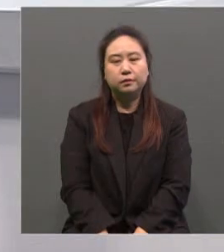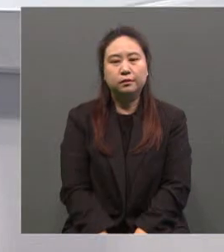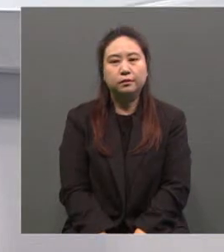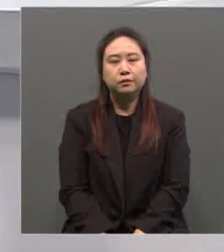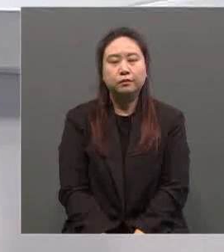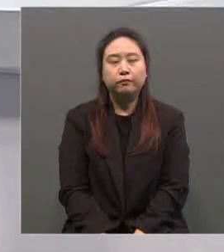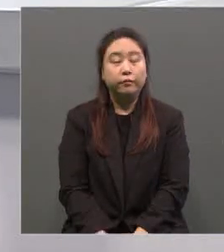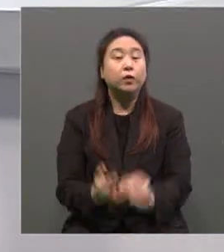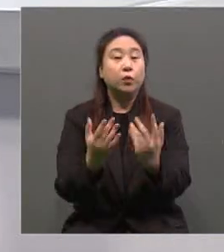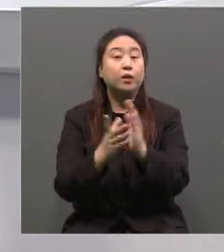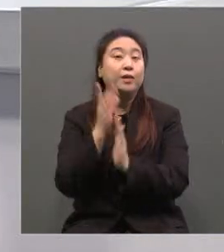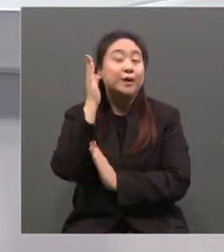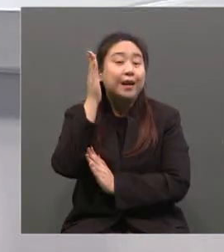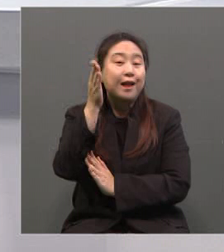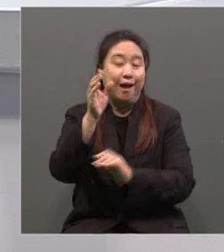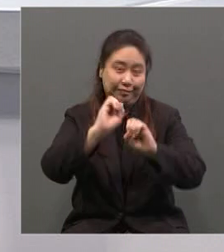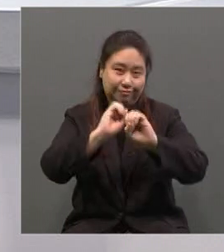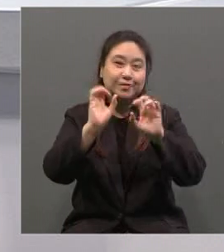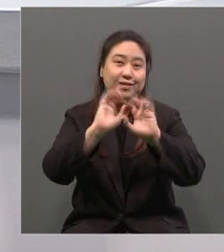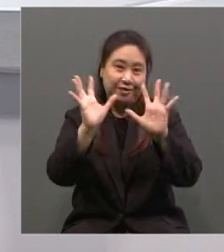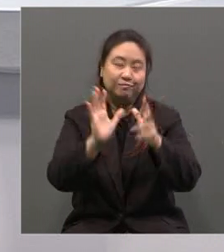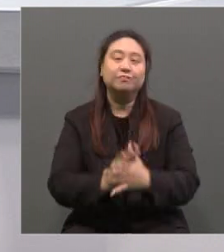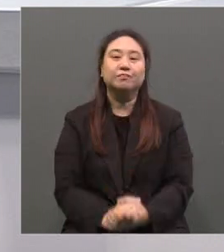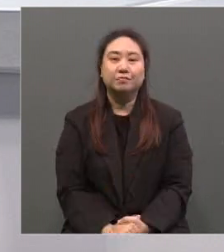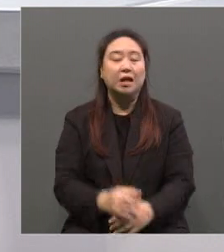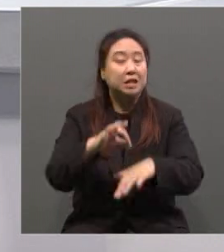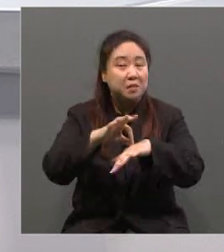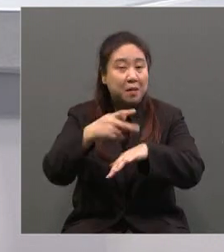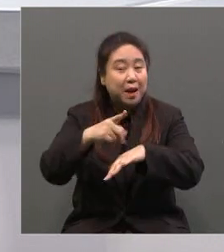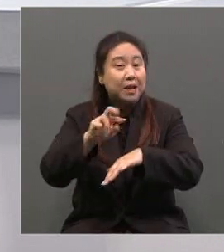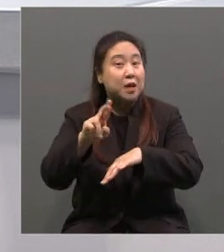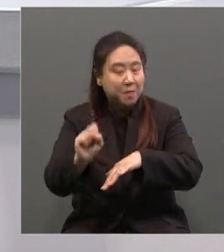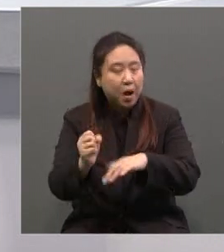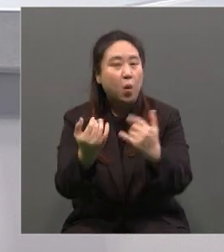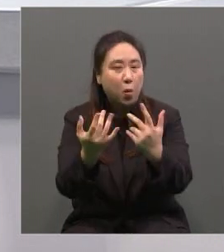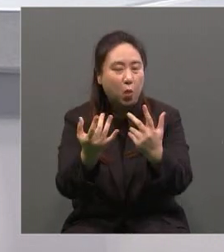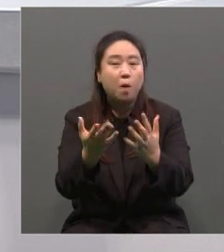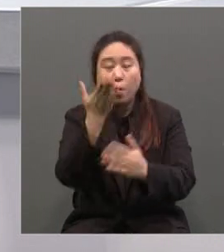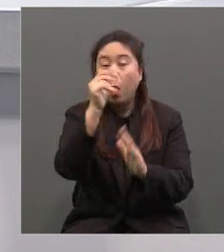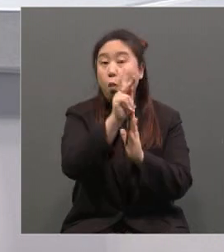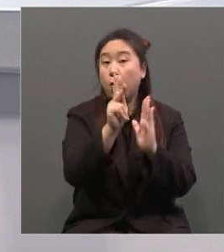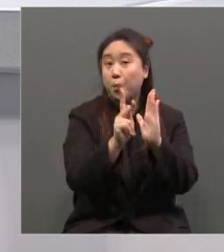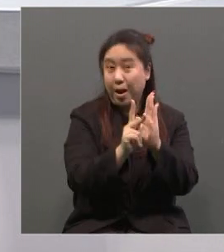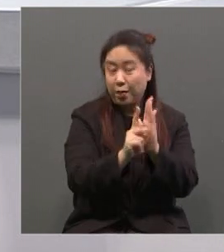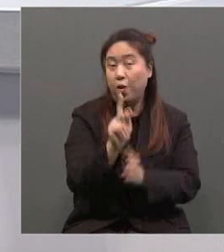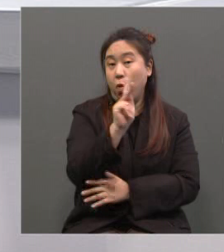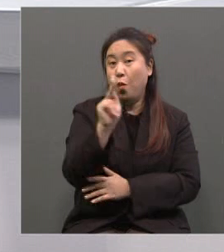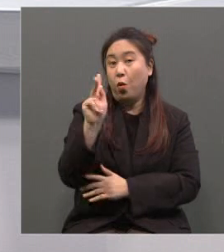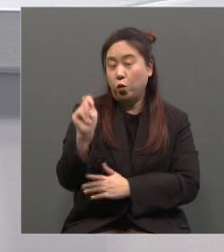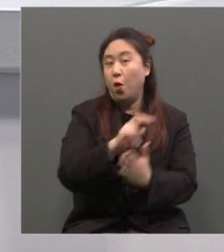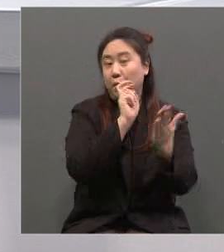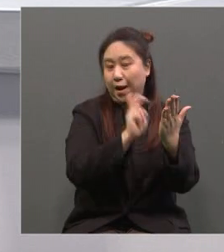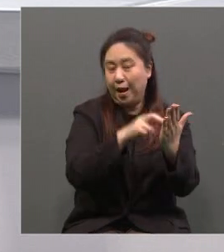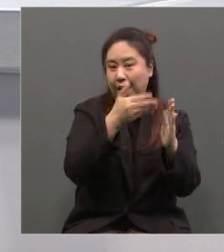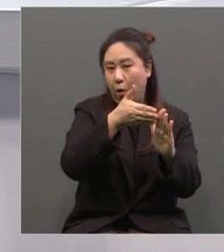เพราะฉะนั้นสัปดาห์หน้าก็น่าจะมีความชัดเจนแล้วนะคะสำหรับตำแหน่งประธานสภาผู้แทนราษฎรเพราะว่าตามกฎหมายเนี่ยหลังจากที่กกต.เขาประกาศผลแล้วภายใน15